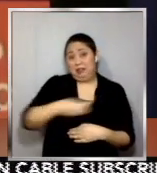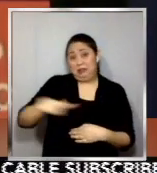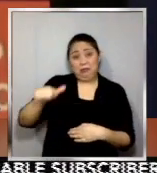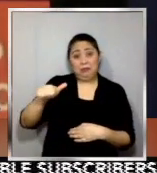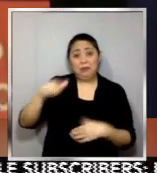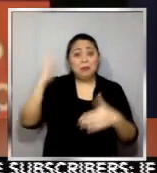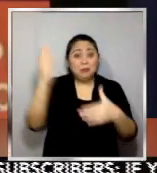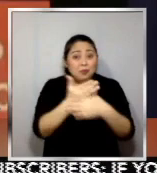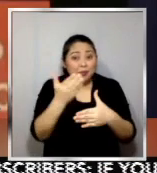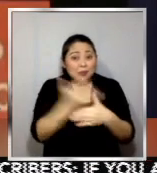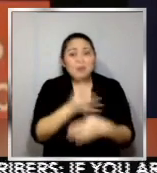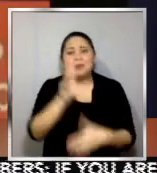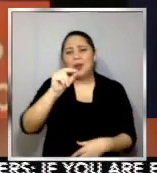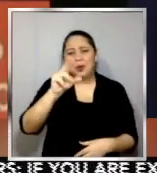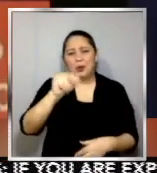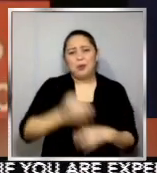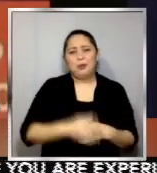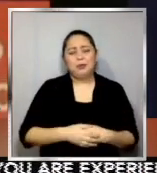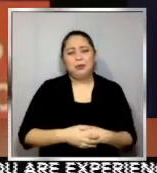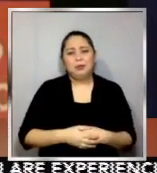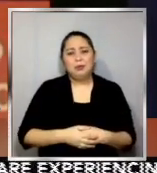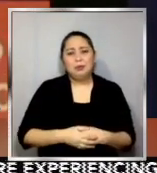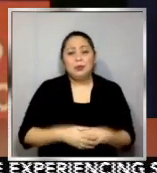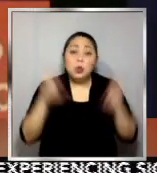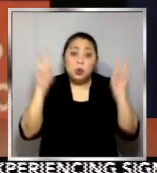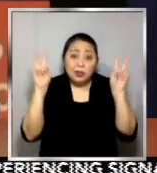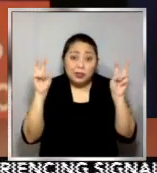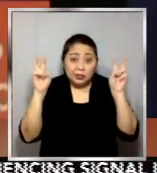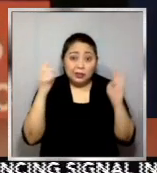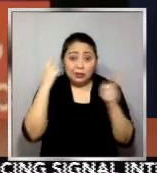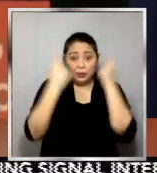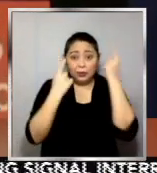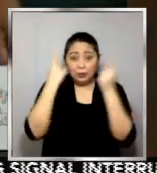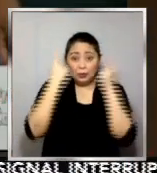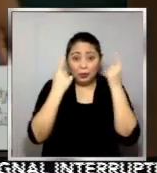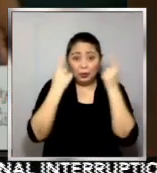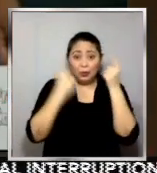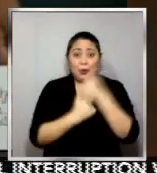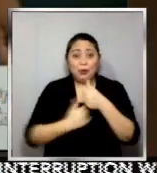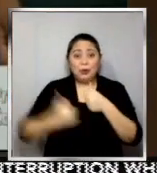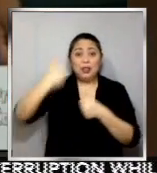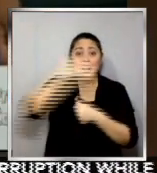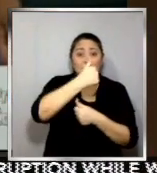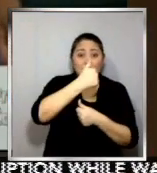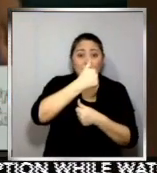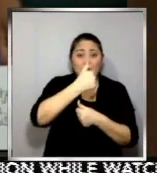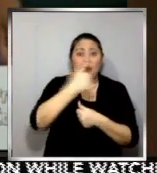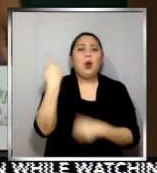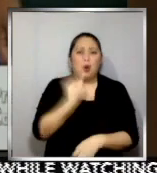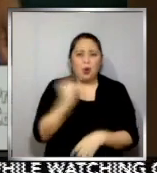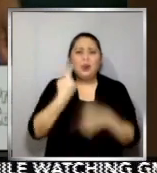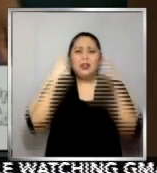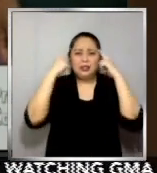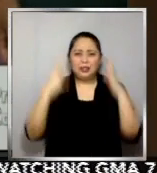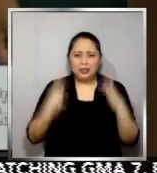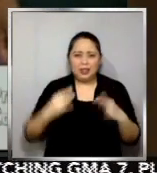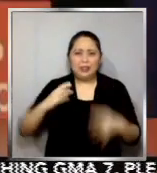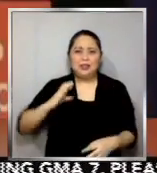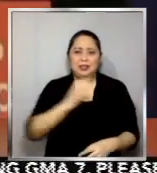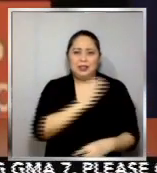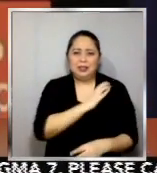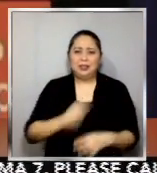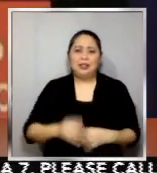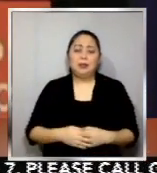issue po ng leadership, tanging mga miyembro lang ng Kamara ang makakapagdesisyon. Pero kung may mamanukin pa raw ang Pangulo, sabi ni Roque.